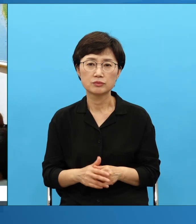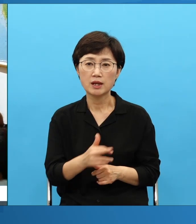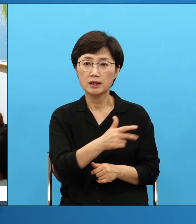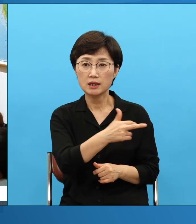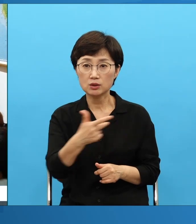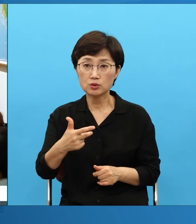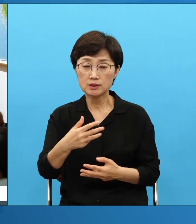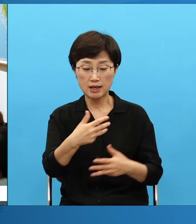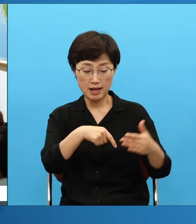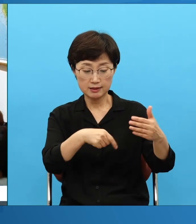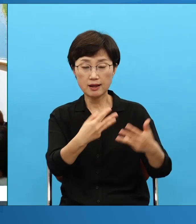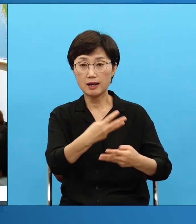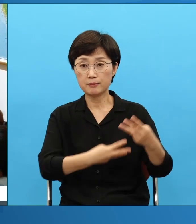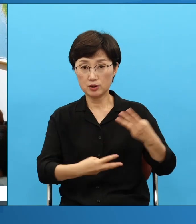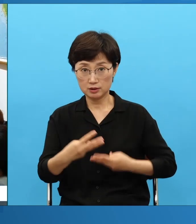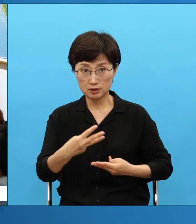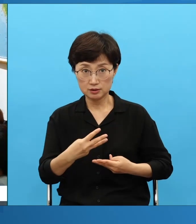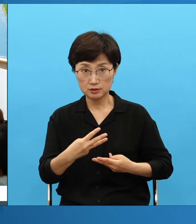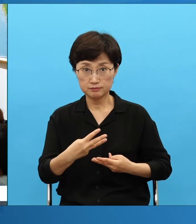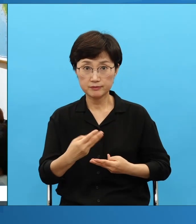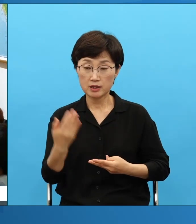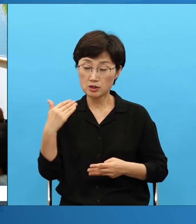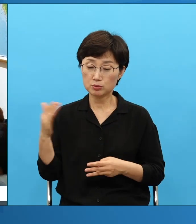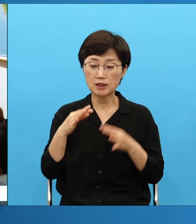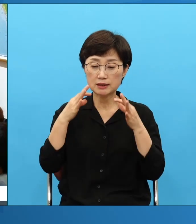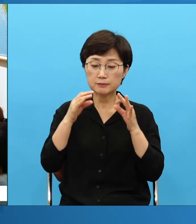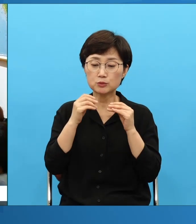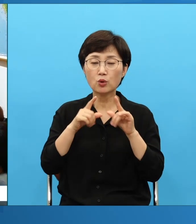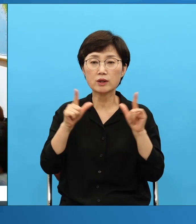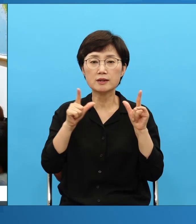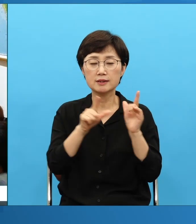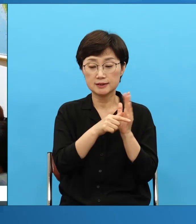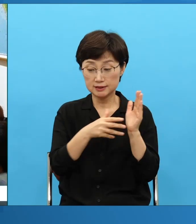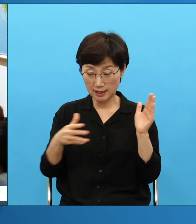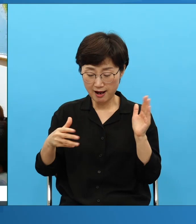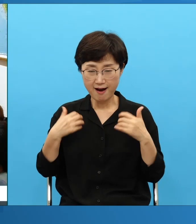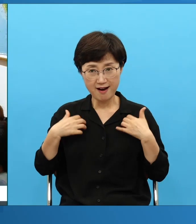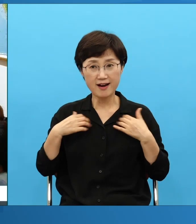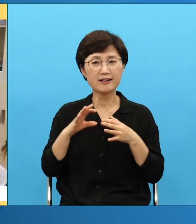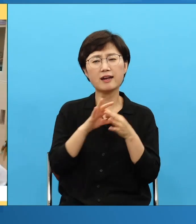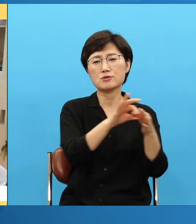인도네시아 랩넌트들은 일찍부터 금토일 시대를 누리고 있어.